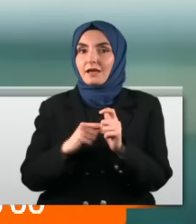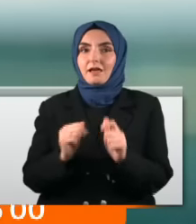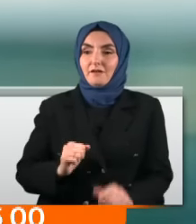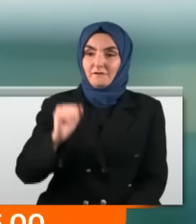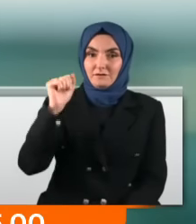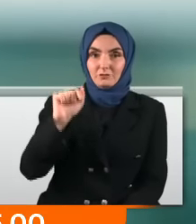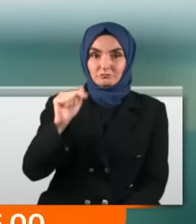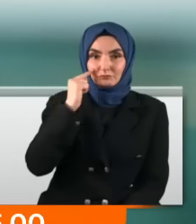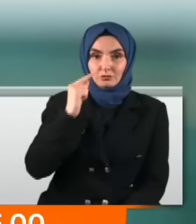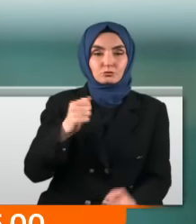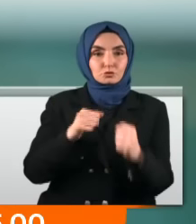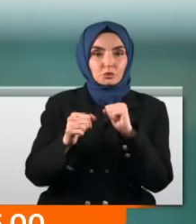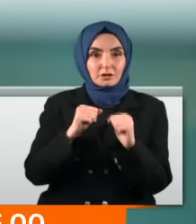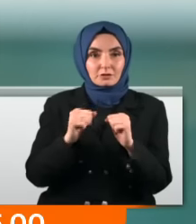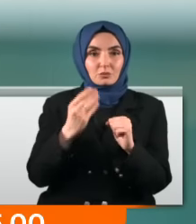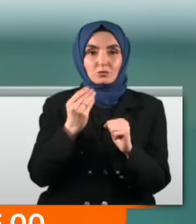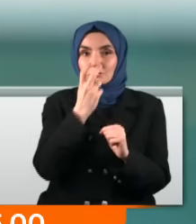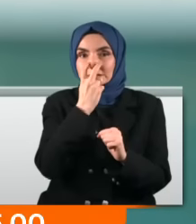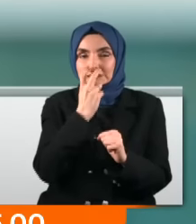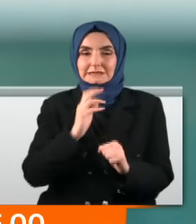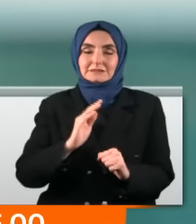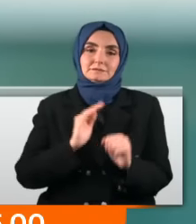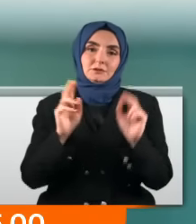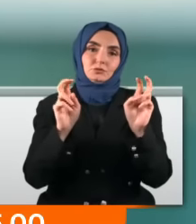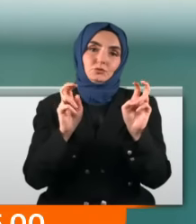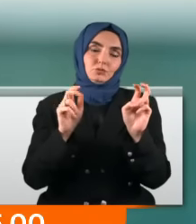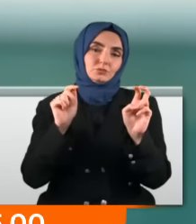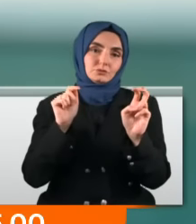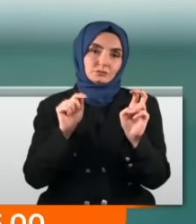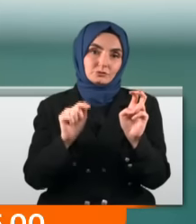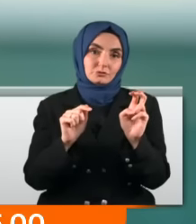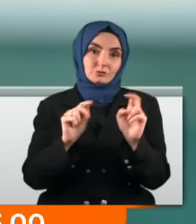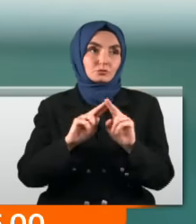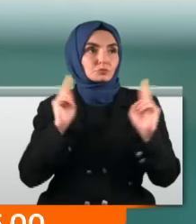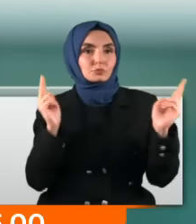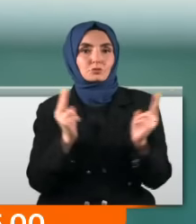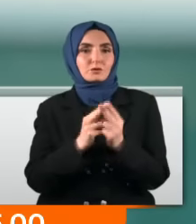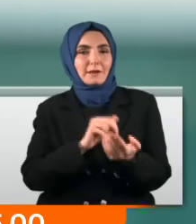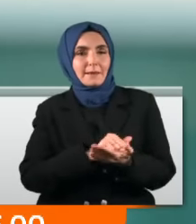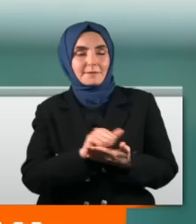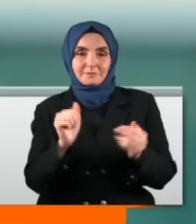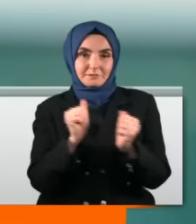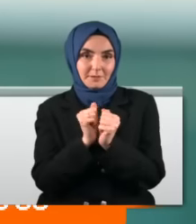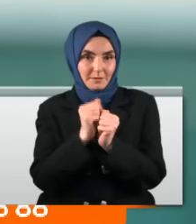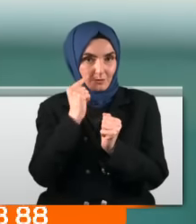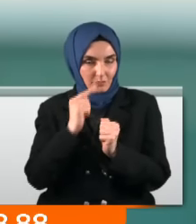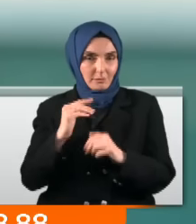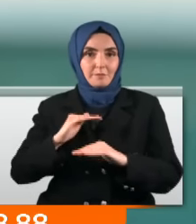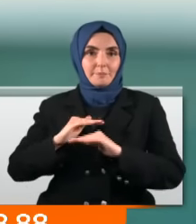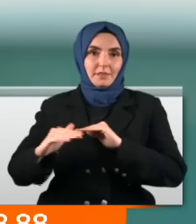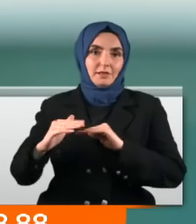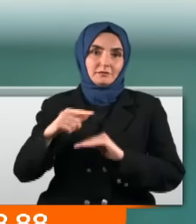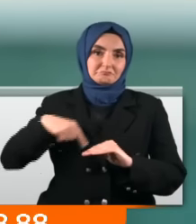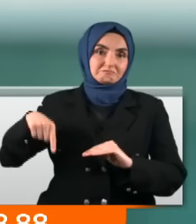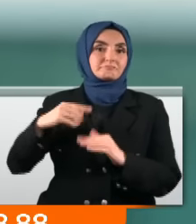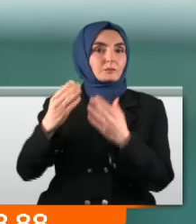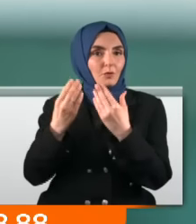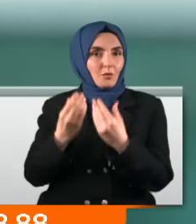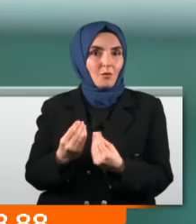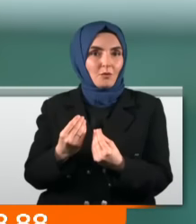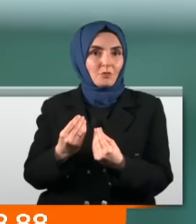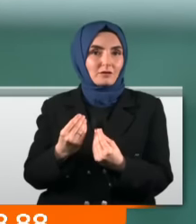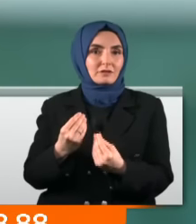mücadele en hassas olduğumuz konudur. Tüm dünya ile birlikte millet olarak bizim de canımızı yakan